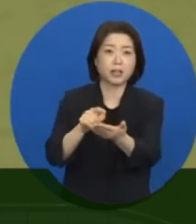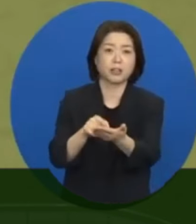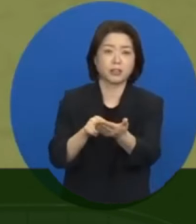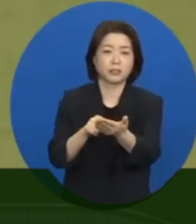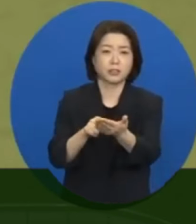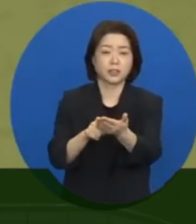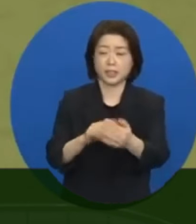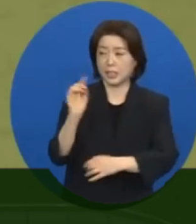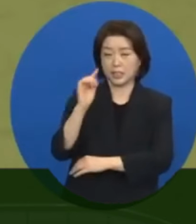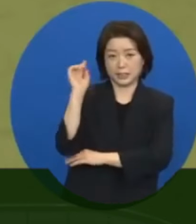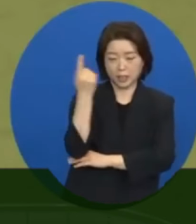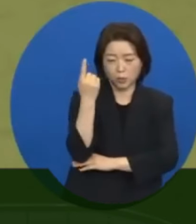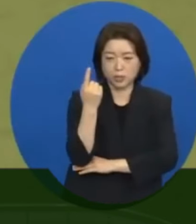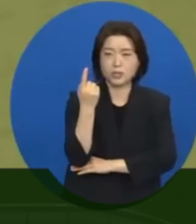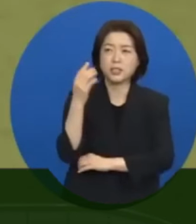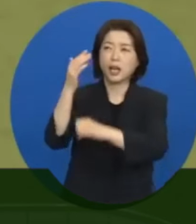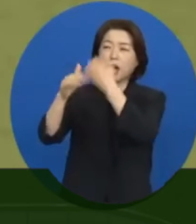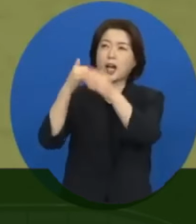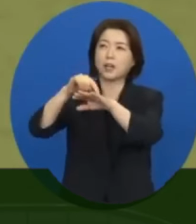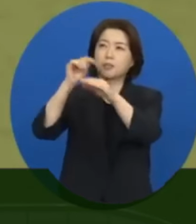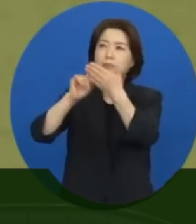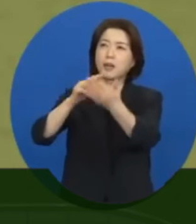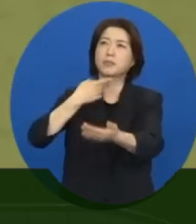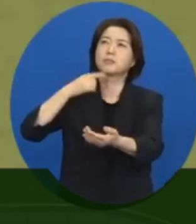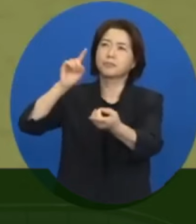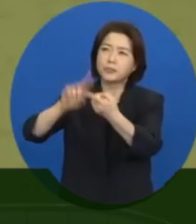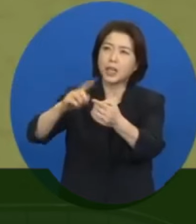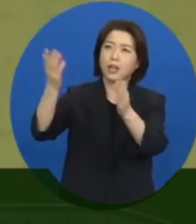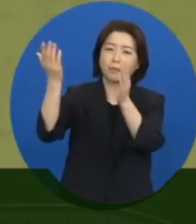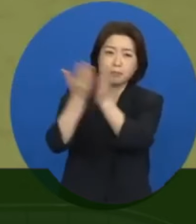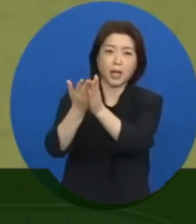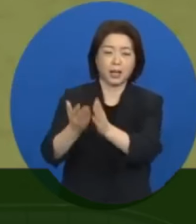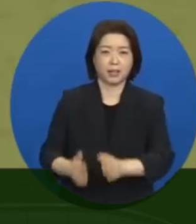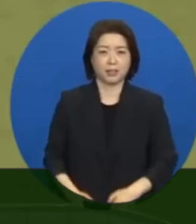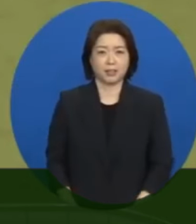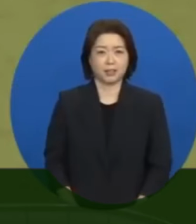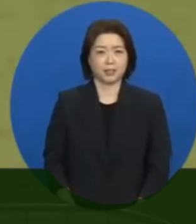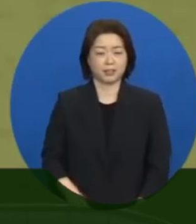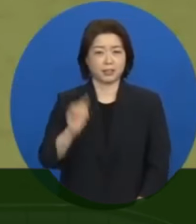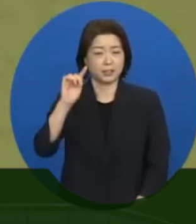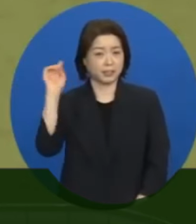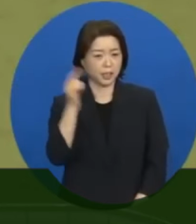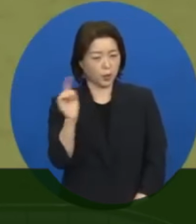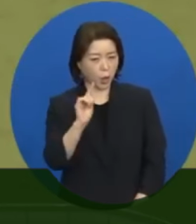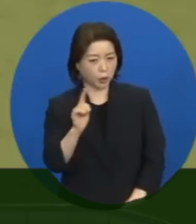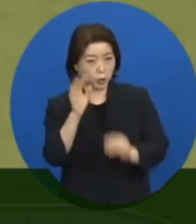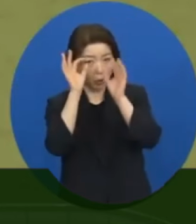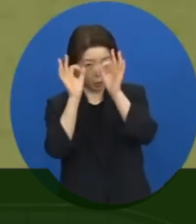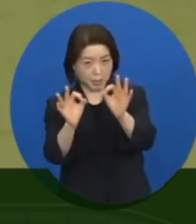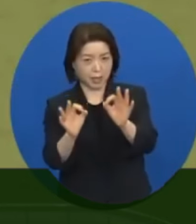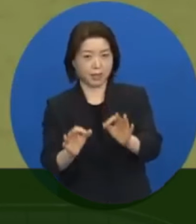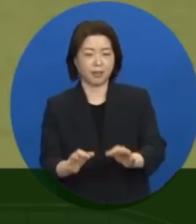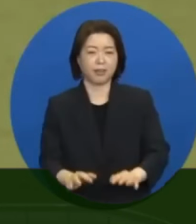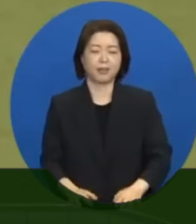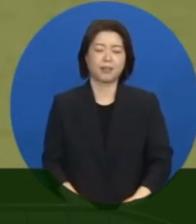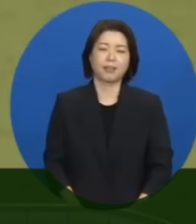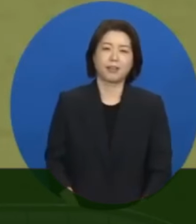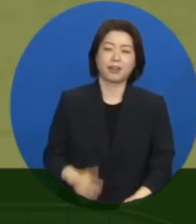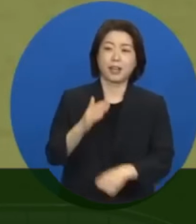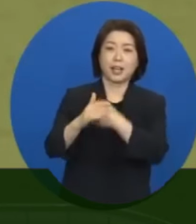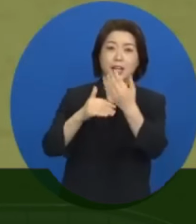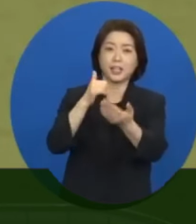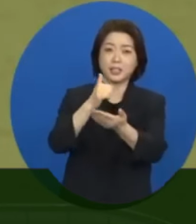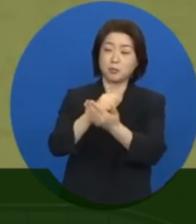맞았고 했고 마음에 드셨습니다 다의 어떤 점을 보셨다는 것이죠 과연 하나님은 다의 어떤